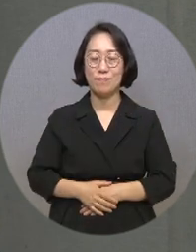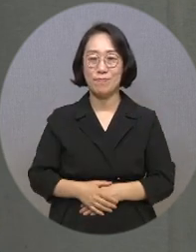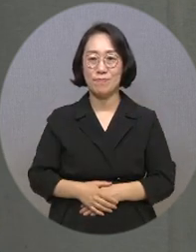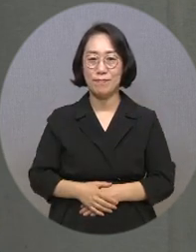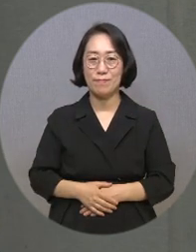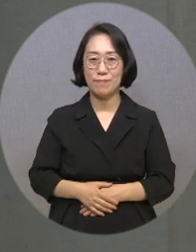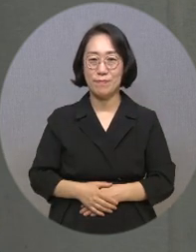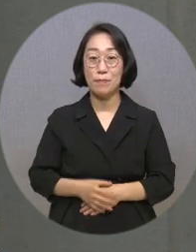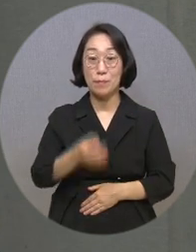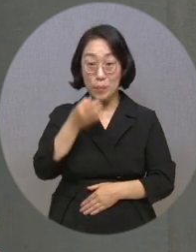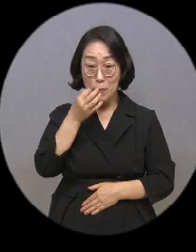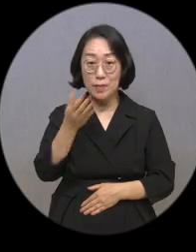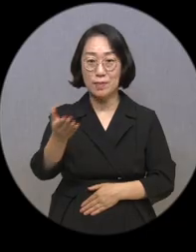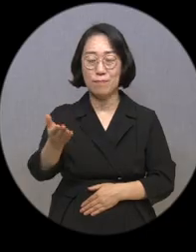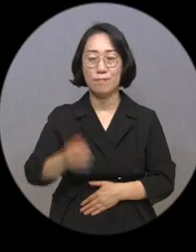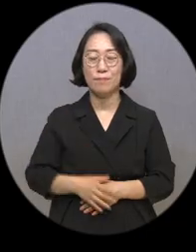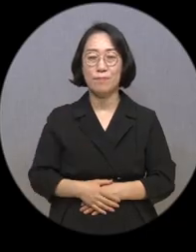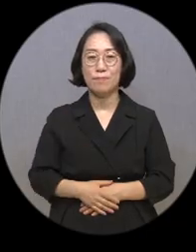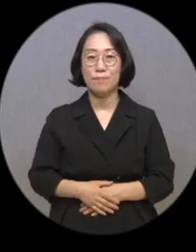같이 네. 즐기시죠.